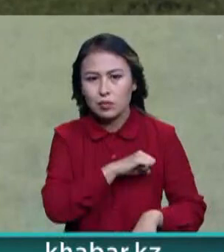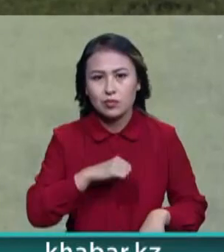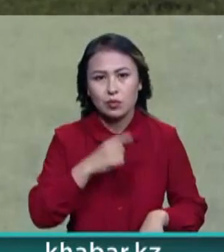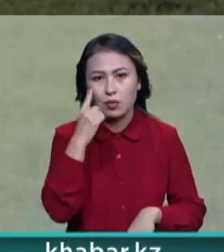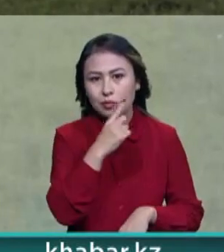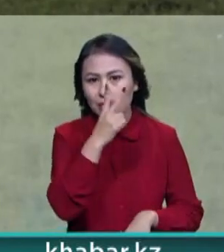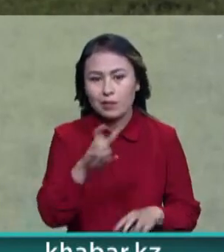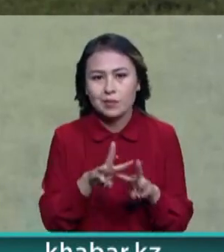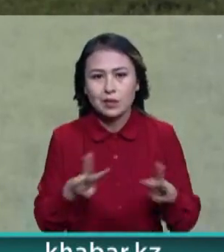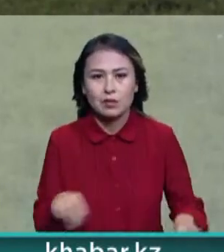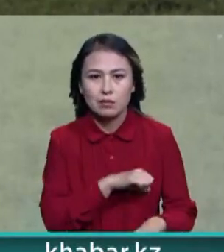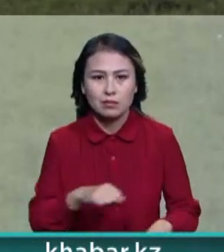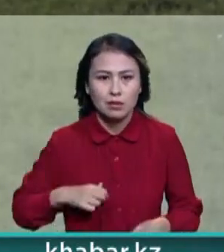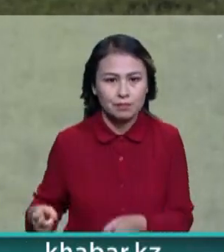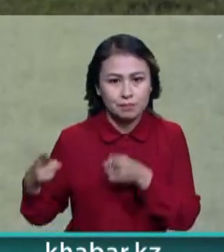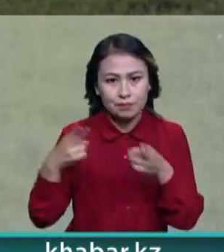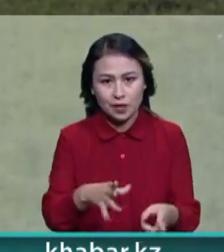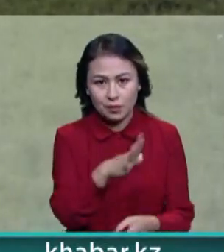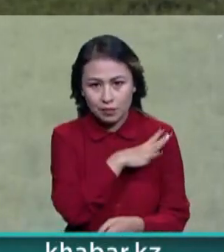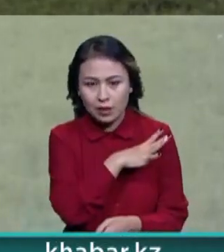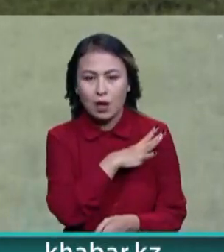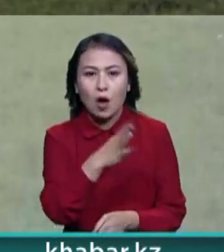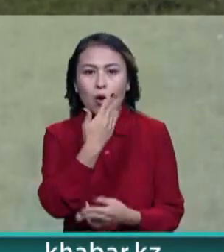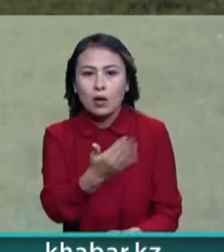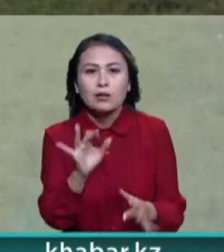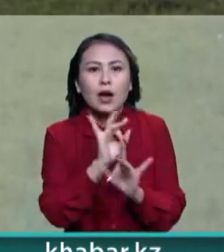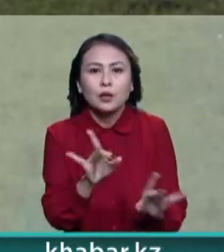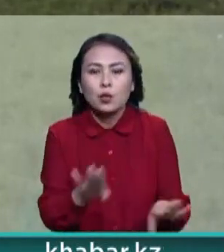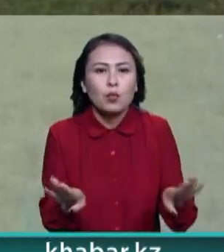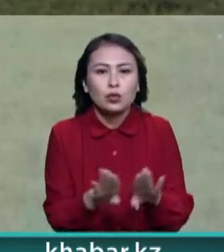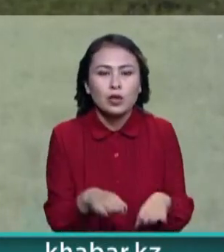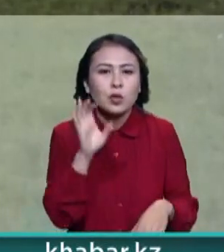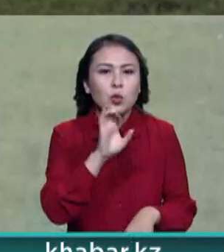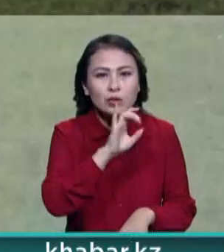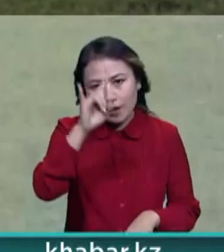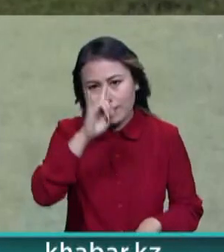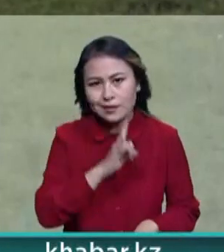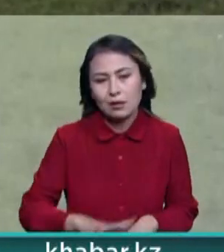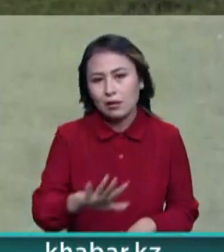көру үшін министрліктің өкілдері келген болатын. Олардың айтуы бойынша солтүстік Қазақстанға